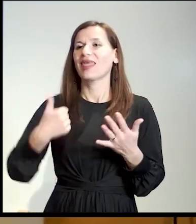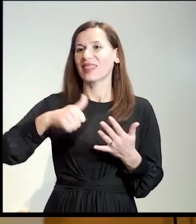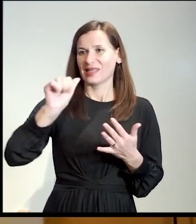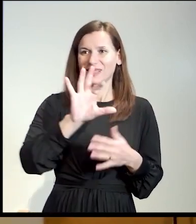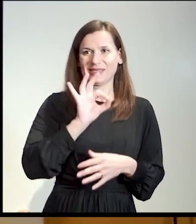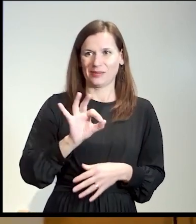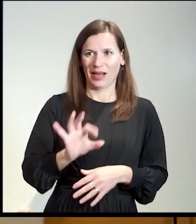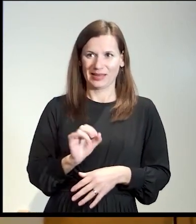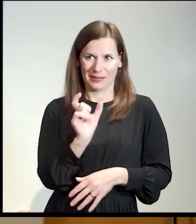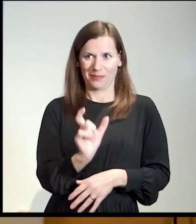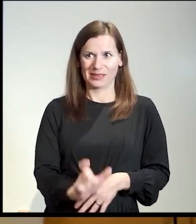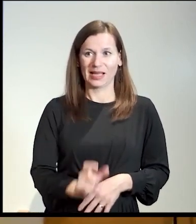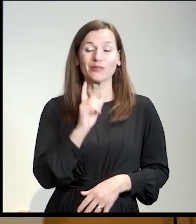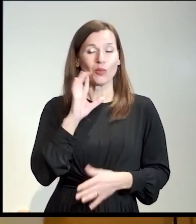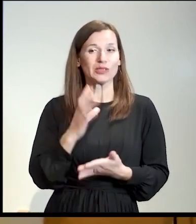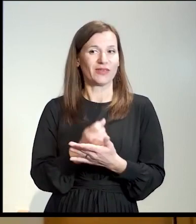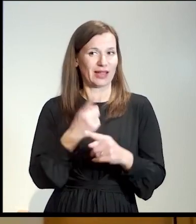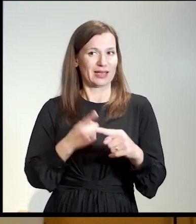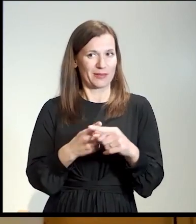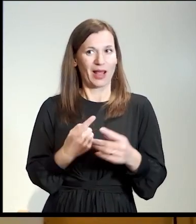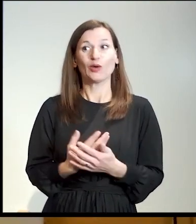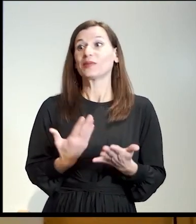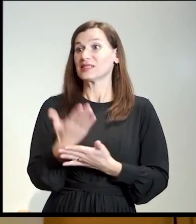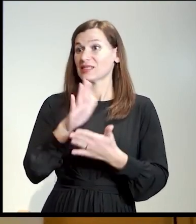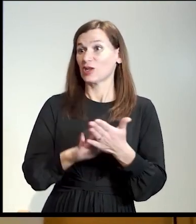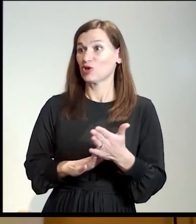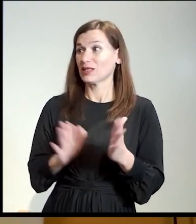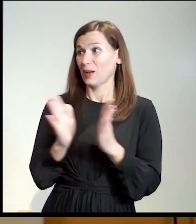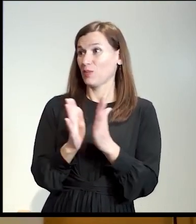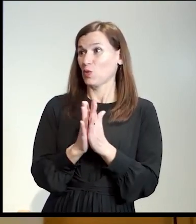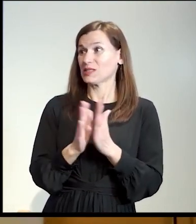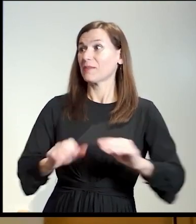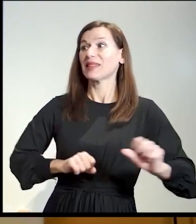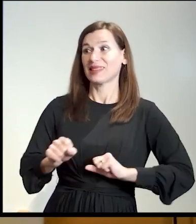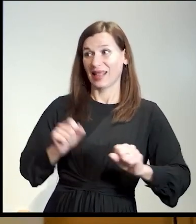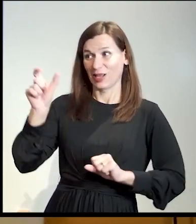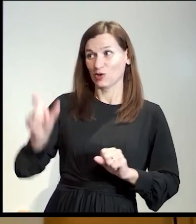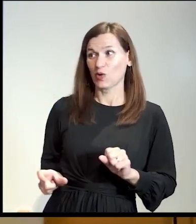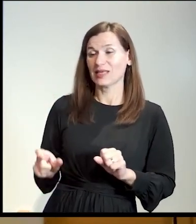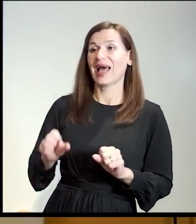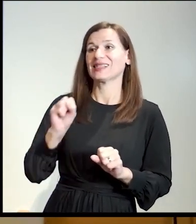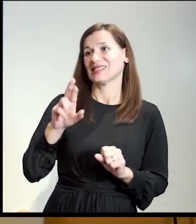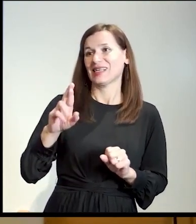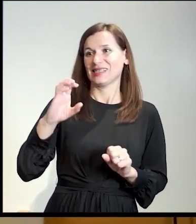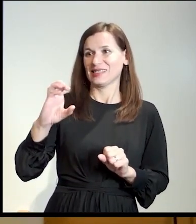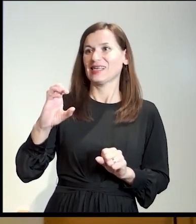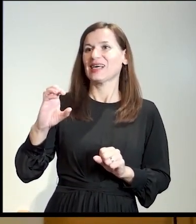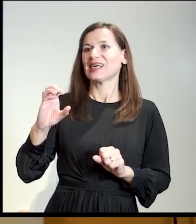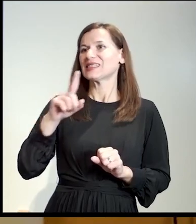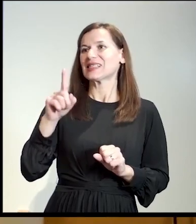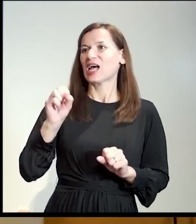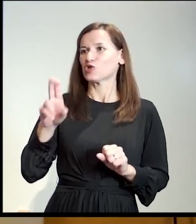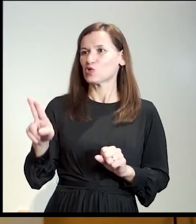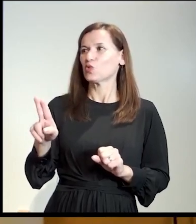besed, bomo izvedeli kmalu. Za začetek pa prosim direktorja ZRC SAZU, doktorja Ota Lutarja,